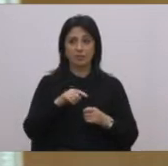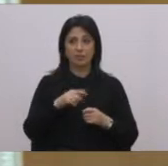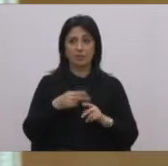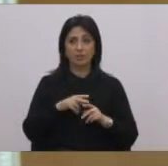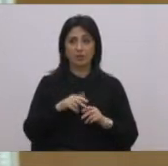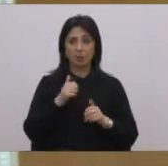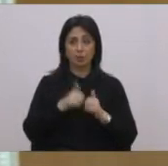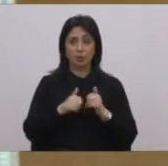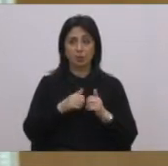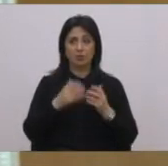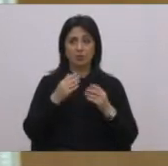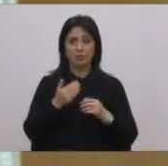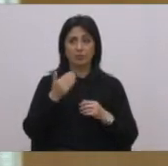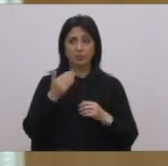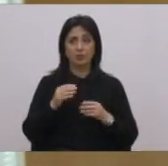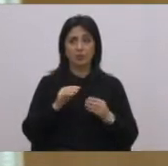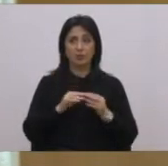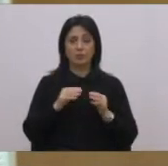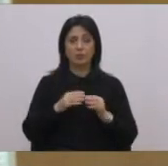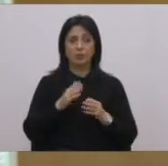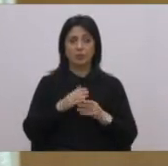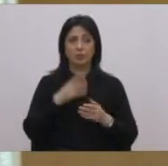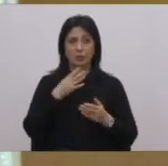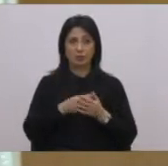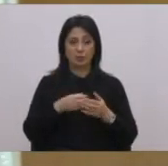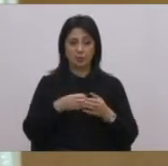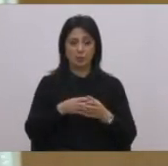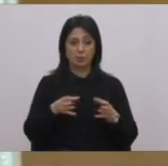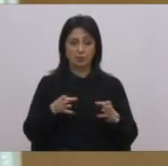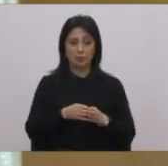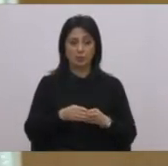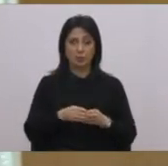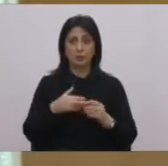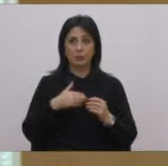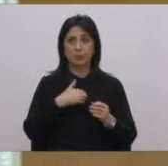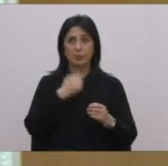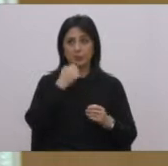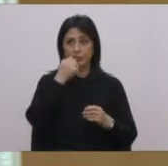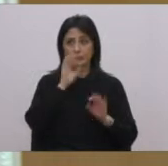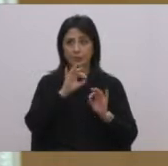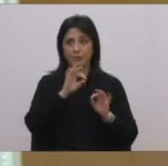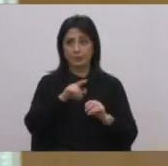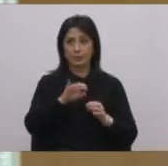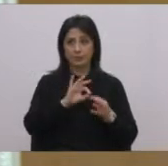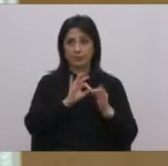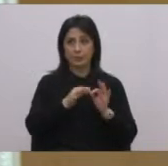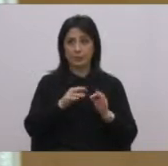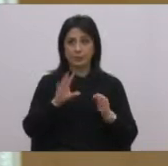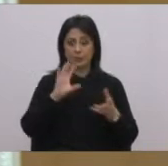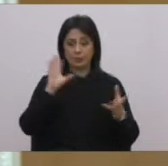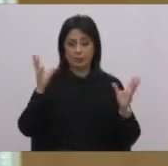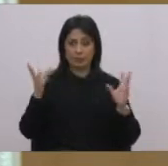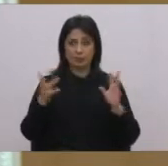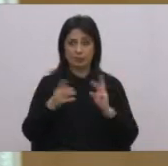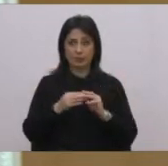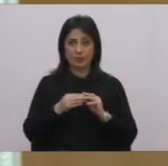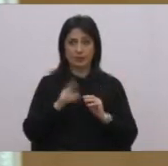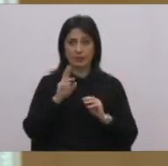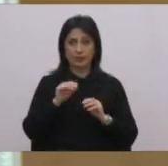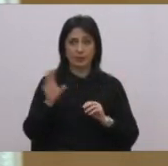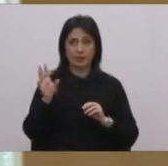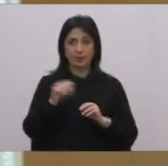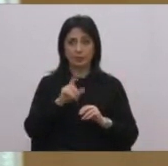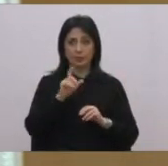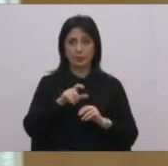ის ყოველდღიური მისი გამოწვევა არის თავის გუნდთან ერთად. მე მინდა მადლობა გითხრათ ამ დეტალური ანალიზისათვის და ყველა